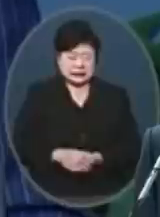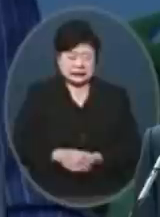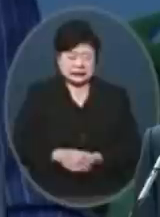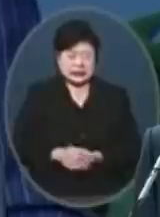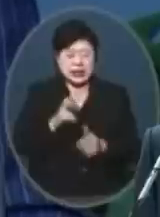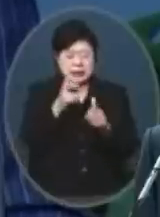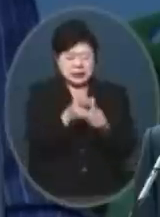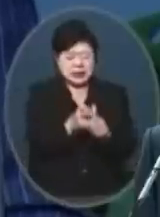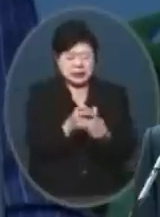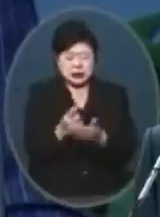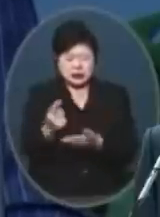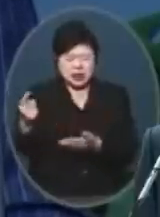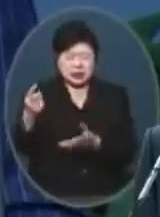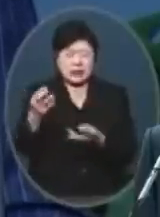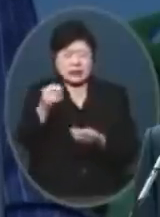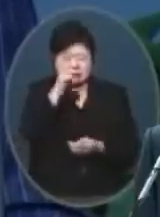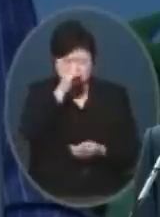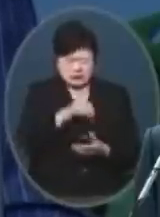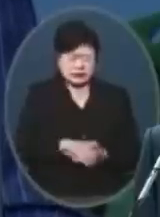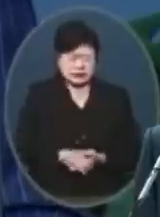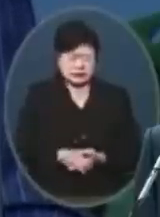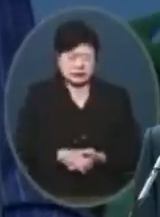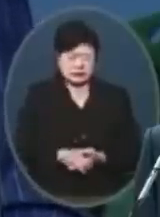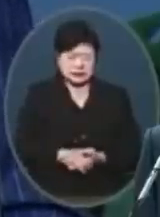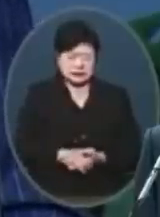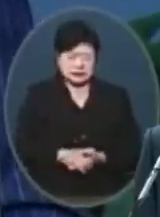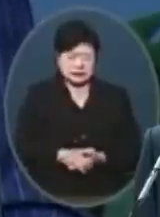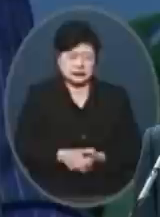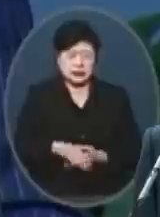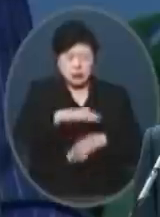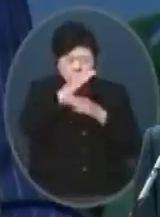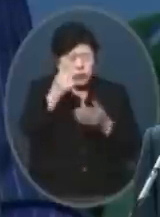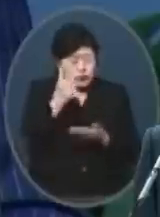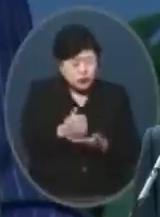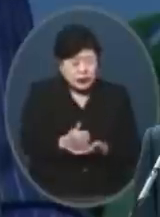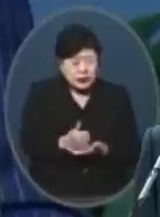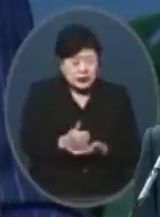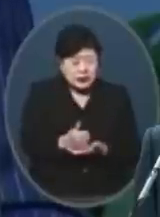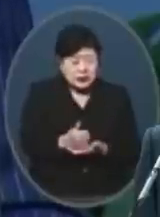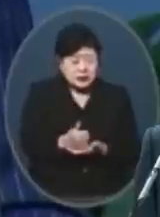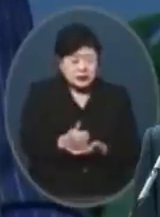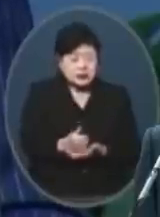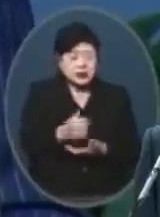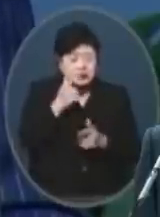반역을 하고 나갈 때가 많은데 그런 모든 죄를